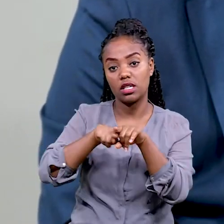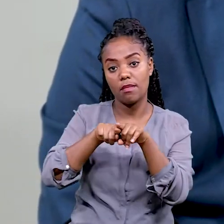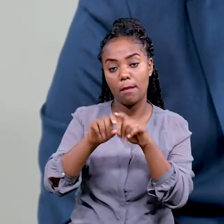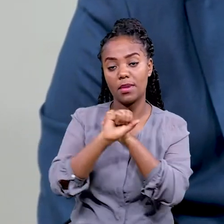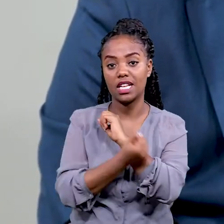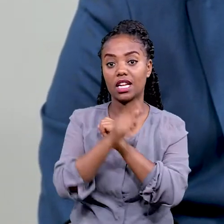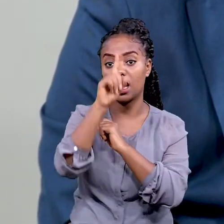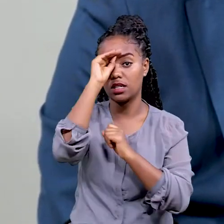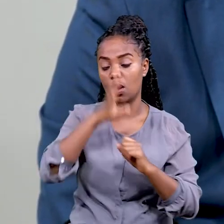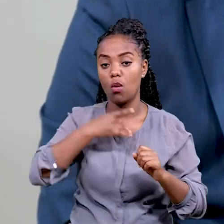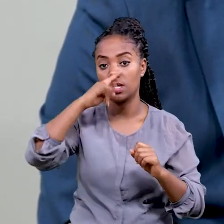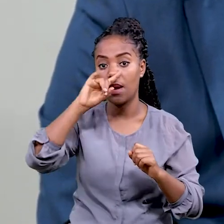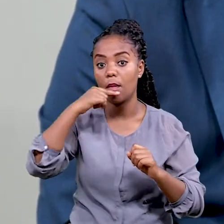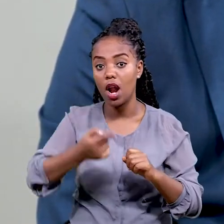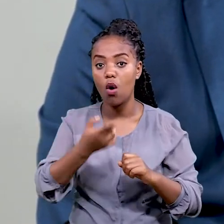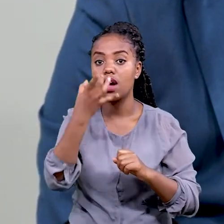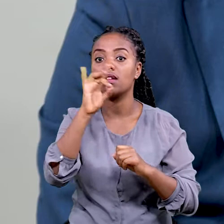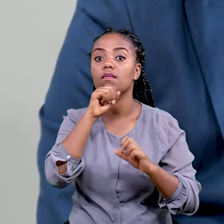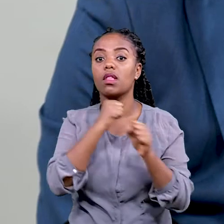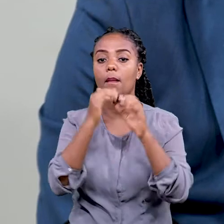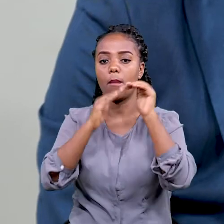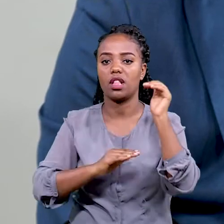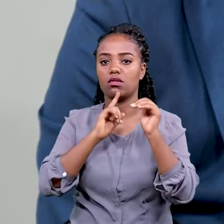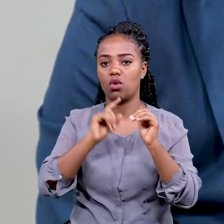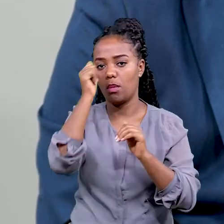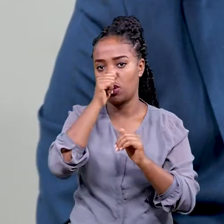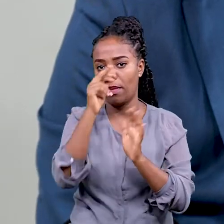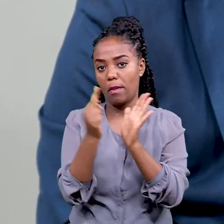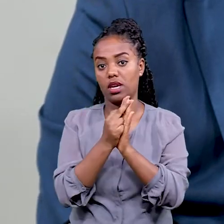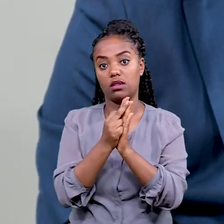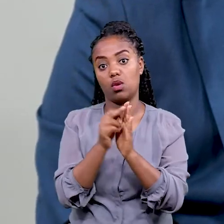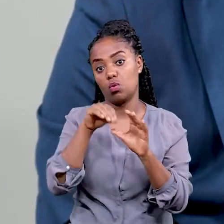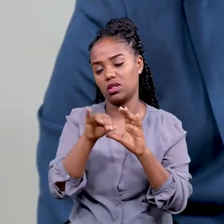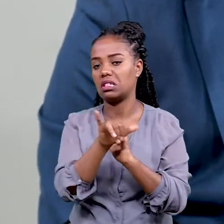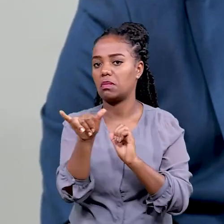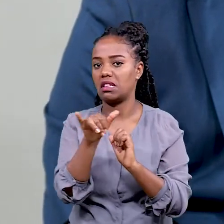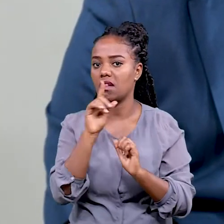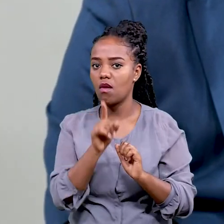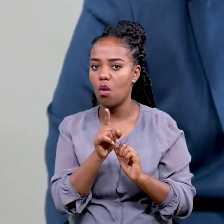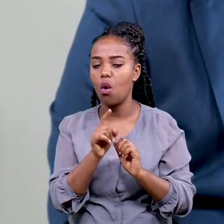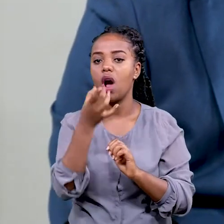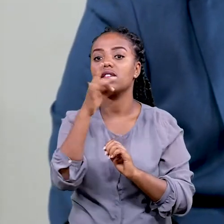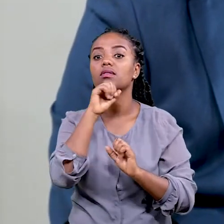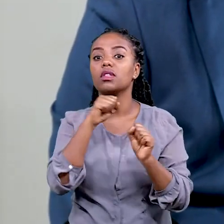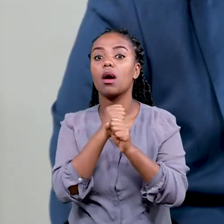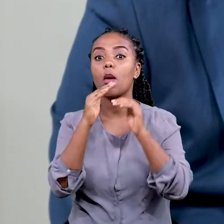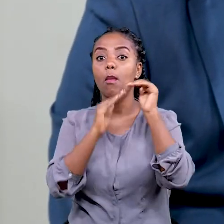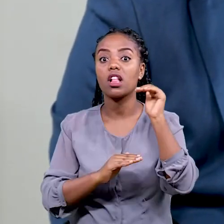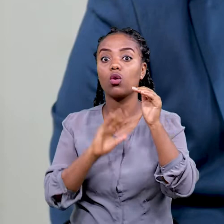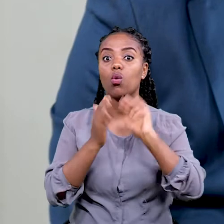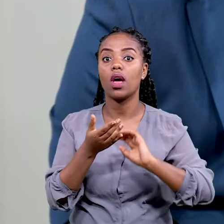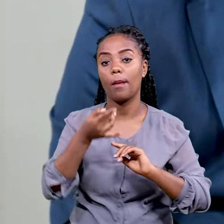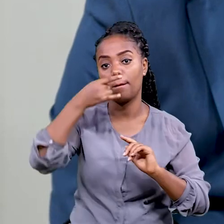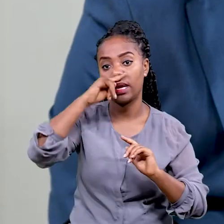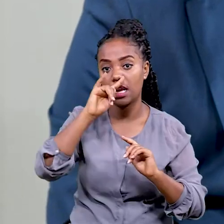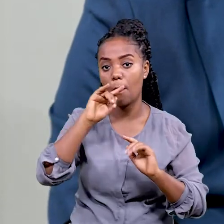አንድ ሰው ህጻን የሚባለው ከ18 ዓመት በታች ሲሆን ነው። በኢትዮጵያ ህጎች እንደዛው ነው። ከ18 ዓመት በታች ከሆነ ህፃን በሚል